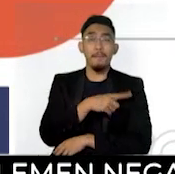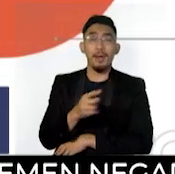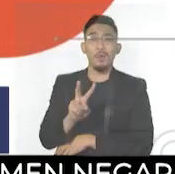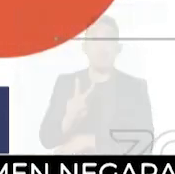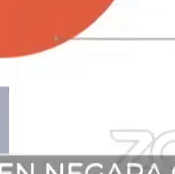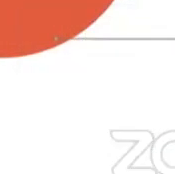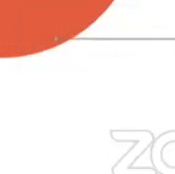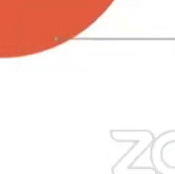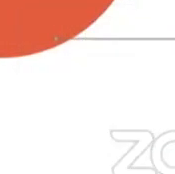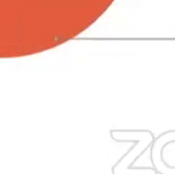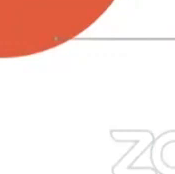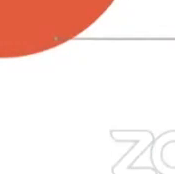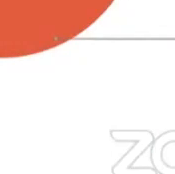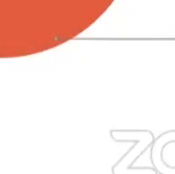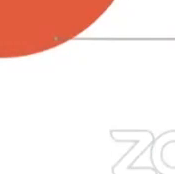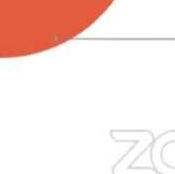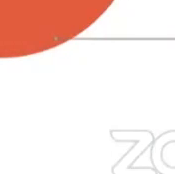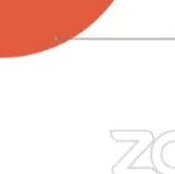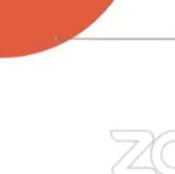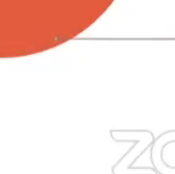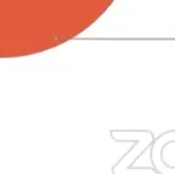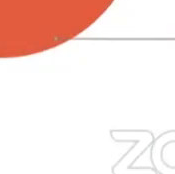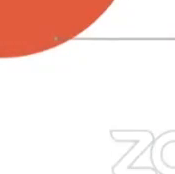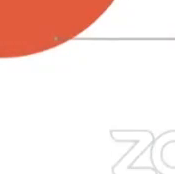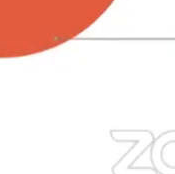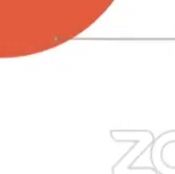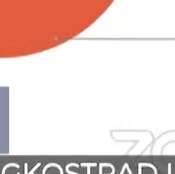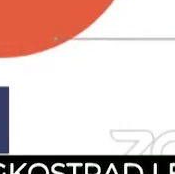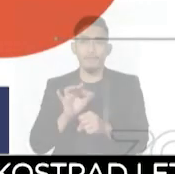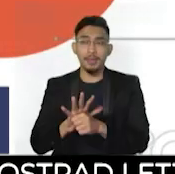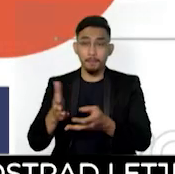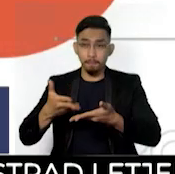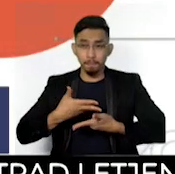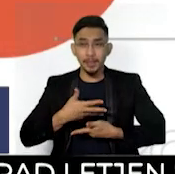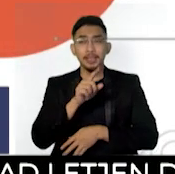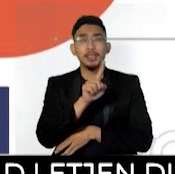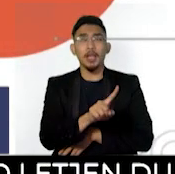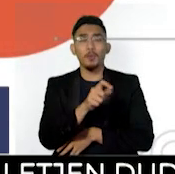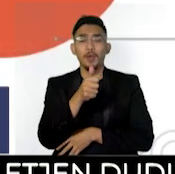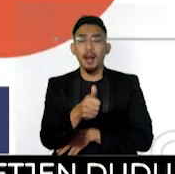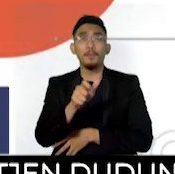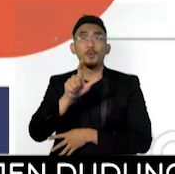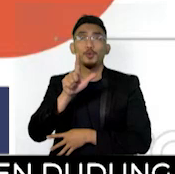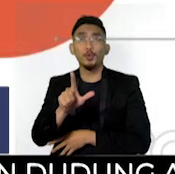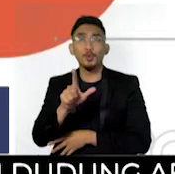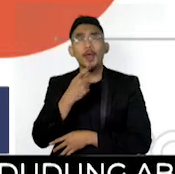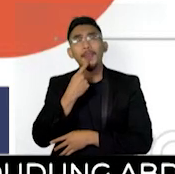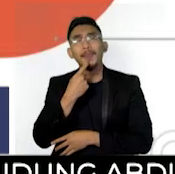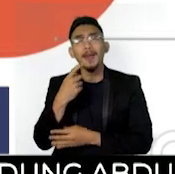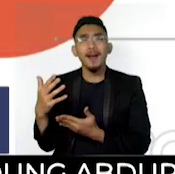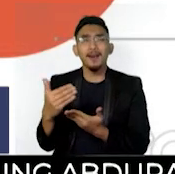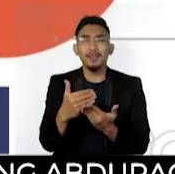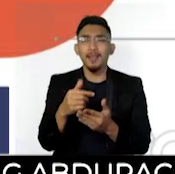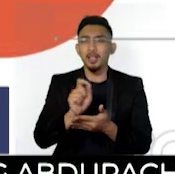2021, lapor COVID telah menerima setidaknya 167 aduan terverifikasi tentang